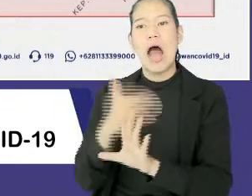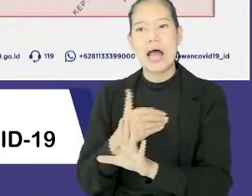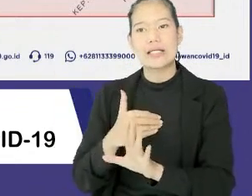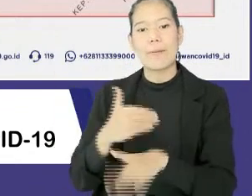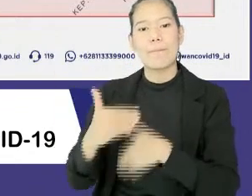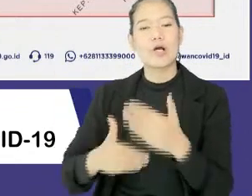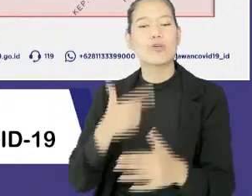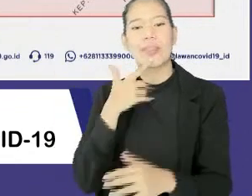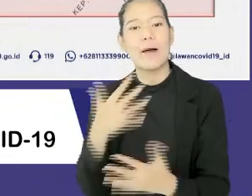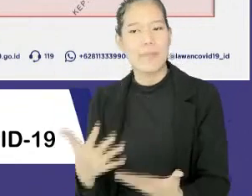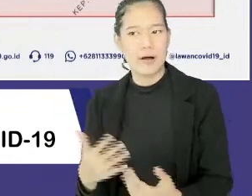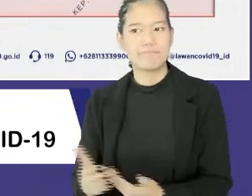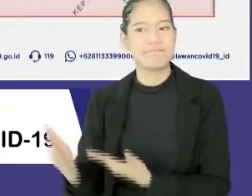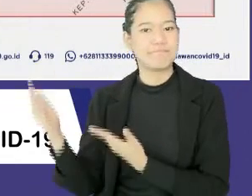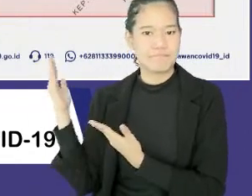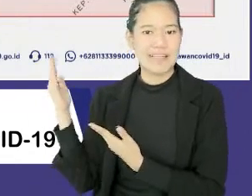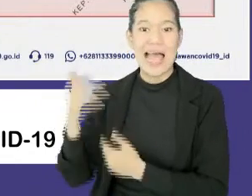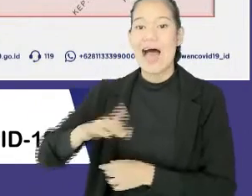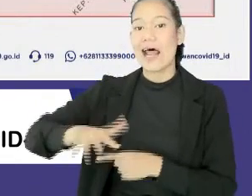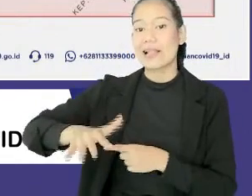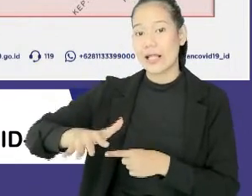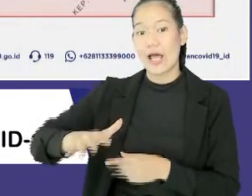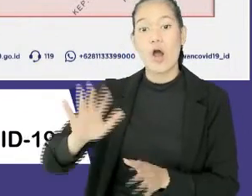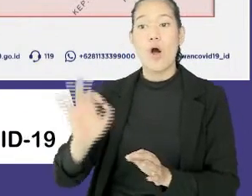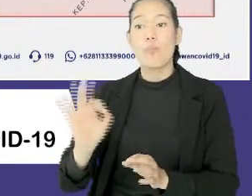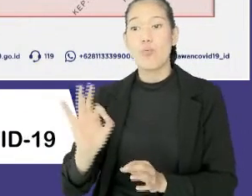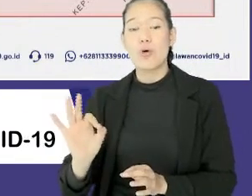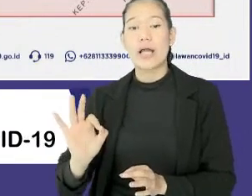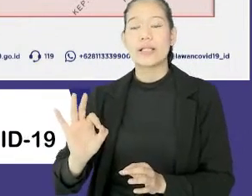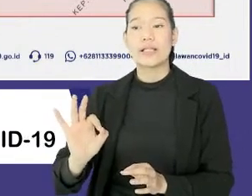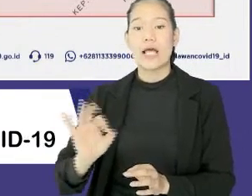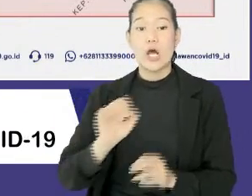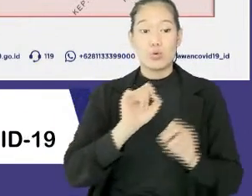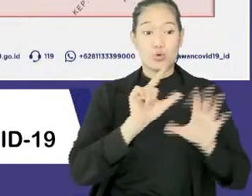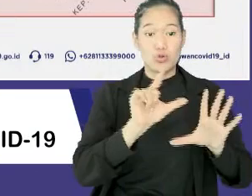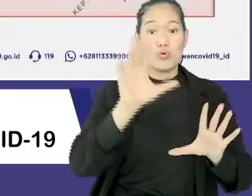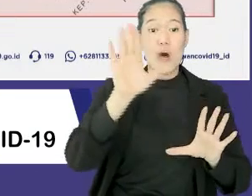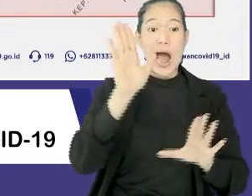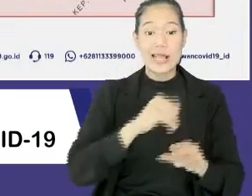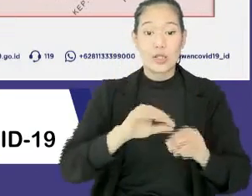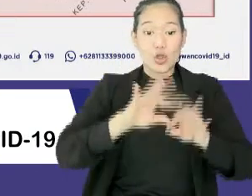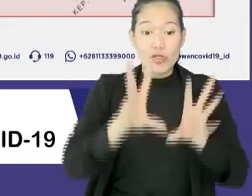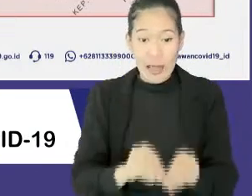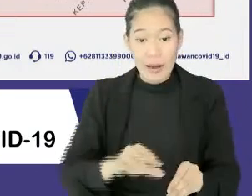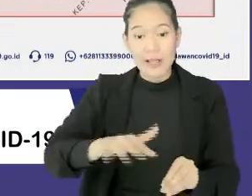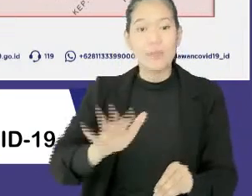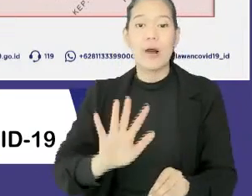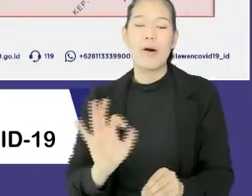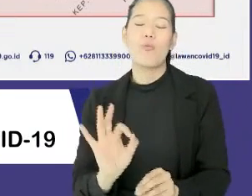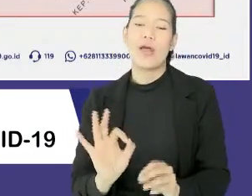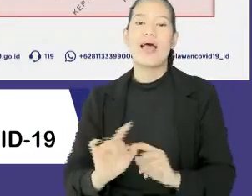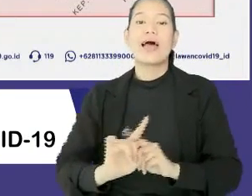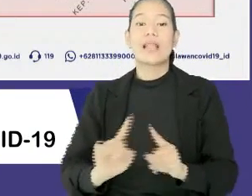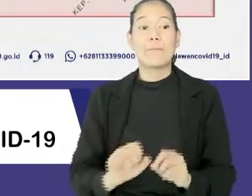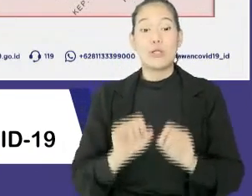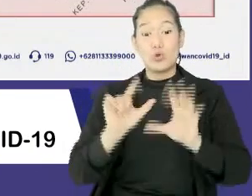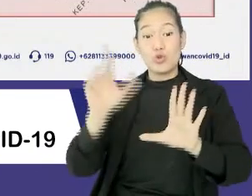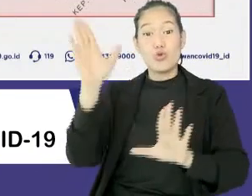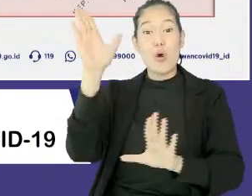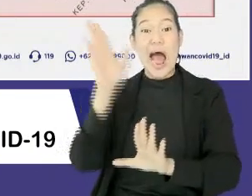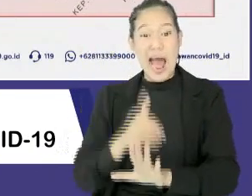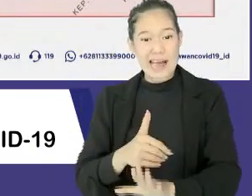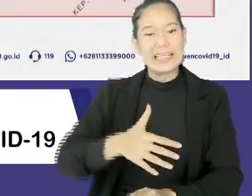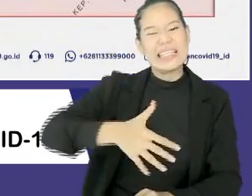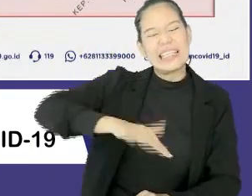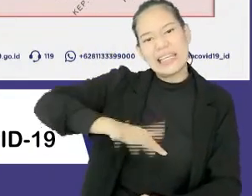terakhir kita lihat seperti itu gitu ya Bukan tujuh hari rata-rata ini enggak tapi kita ngelihat kalau berdasarkan pergerakan tujuh hari terakhir